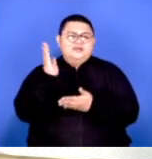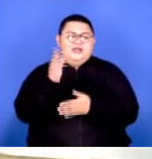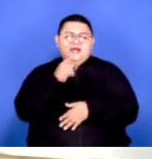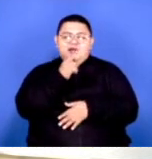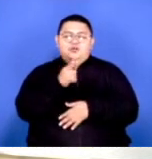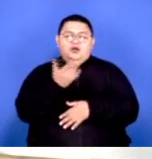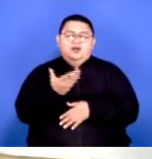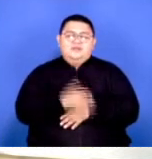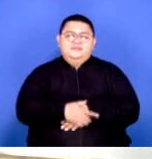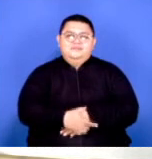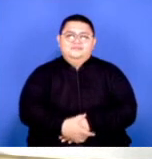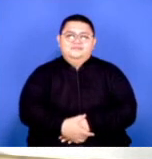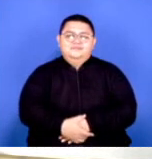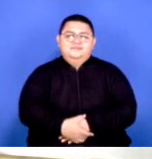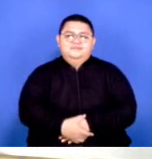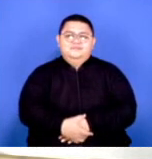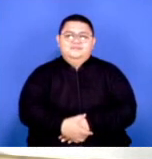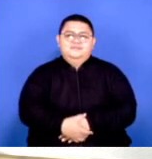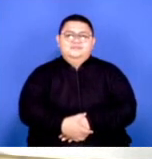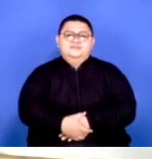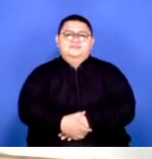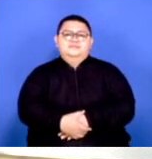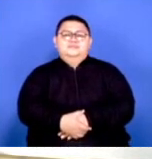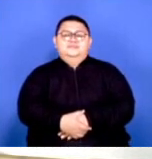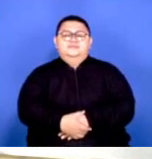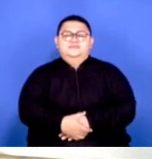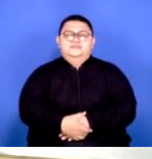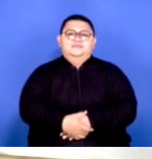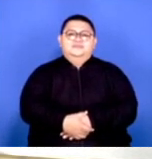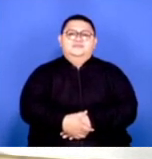dengan kabar menarik dari Biro Medan.